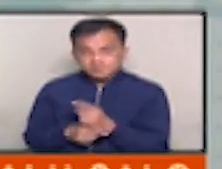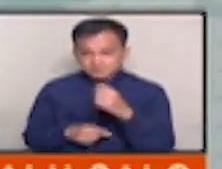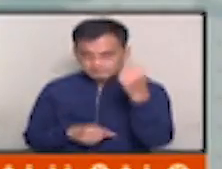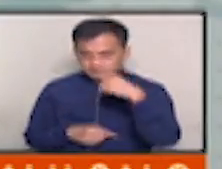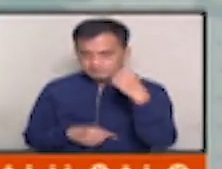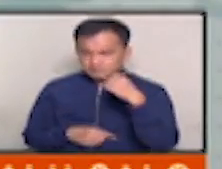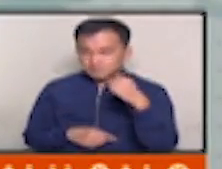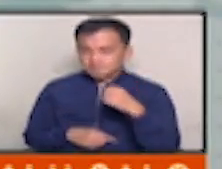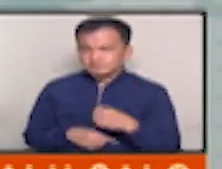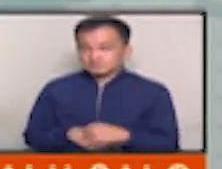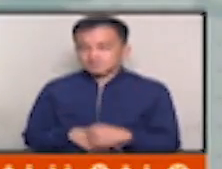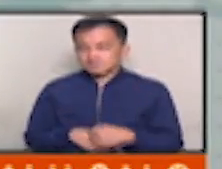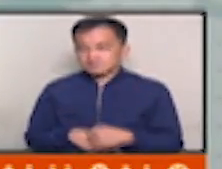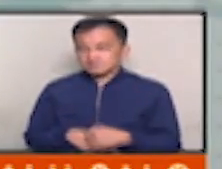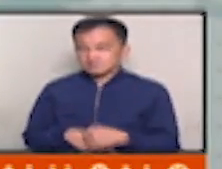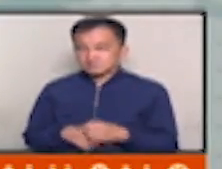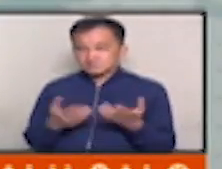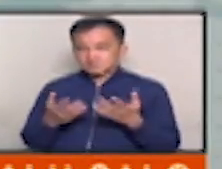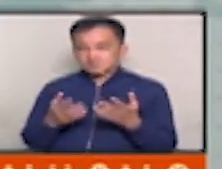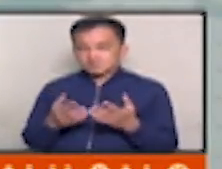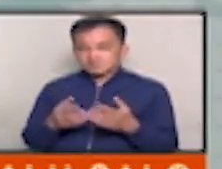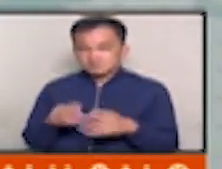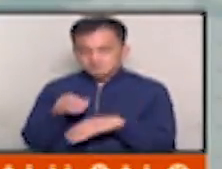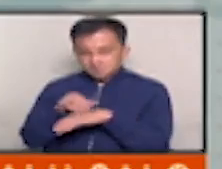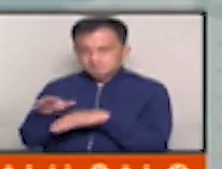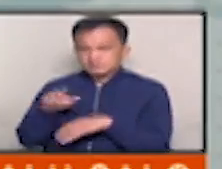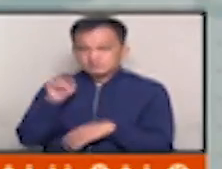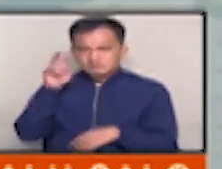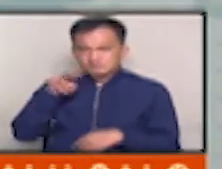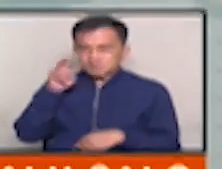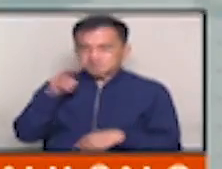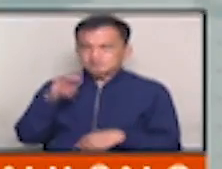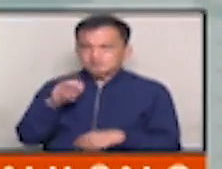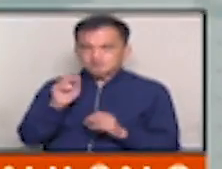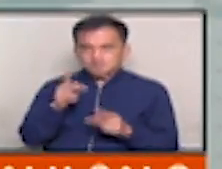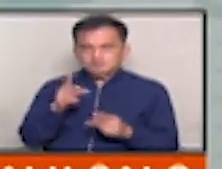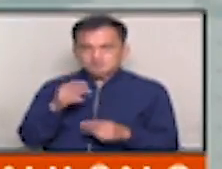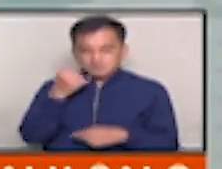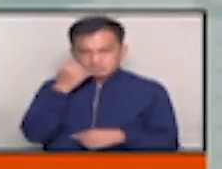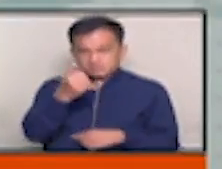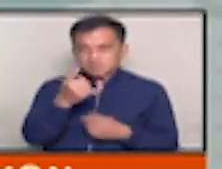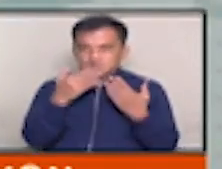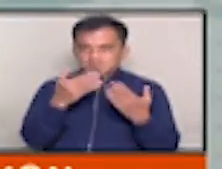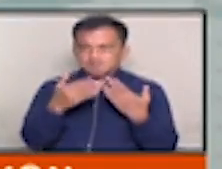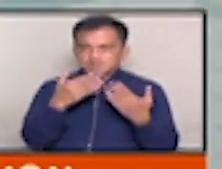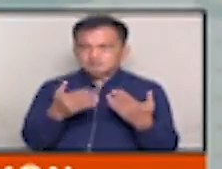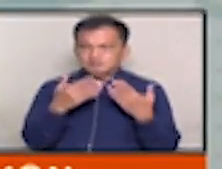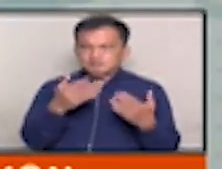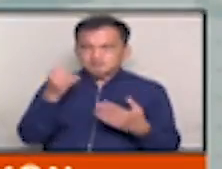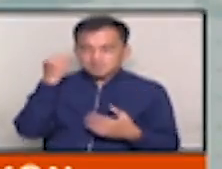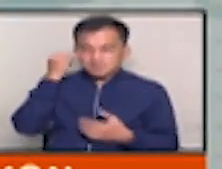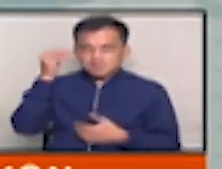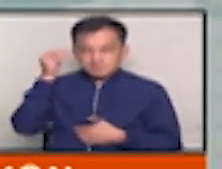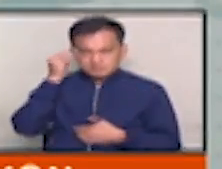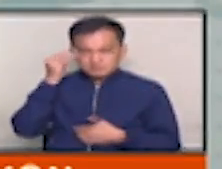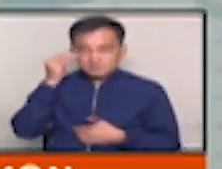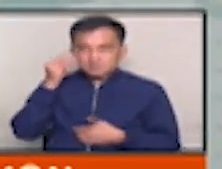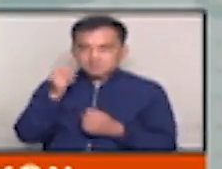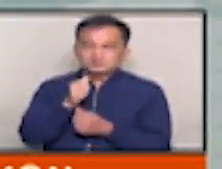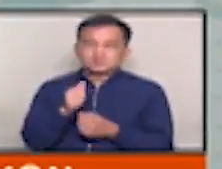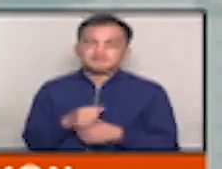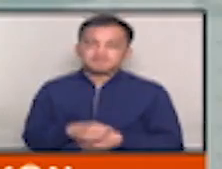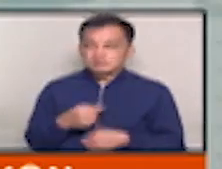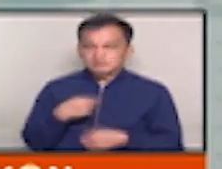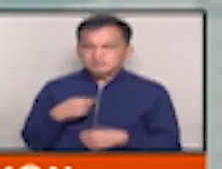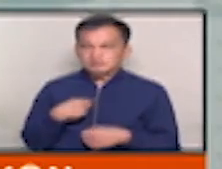sir. Sir, ako po pwedeng ipadala yung video. Sige po, kami na po ang kukontak sa inyo. Salamat po, Mr. JV Merialles. Thank